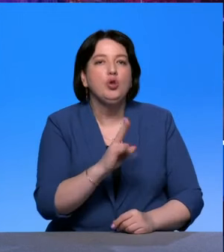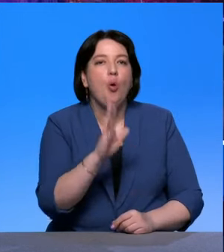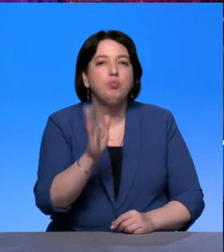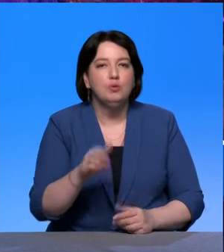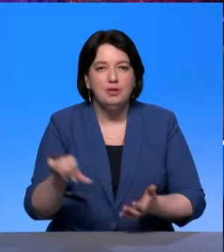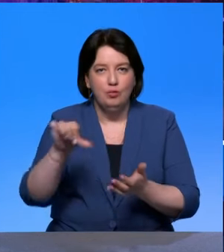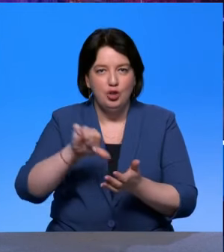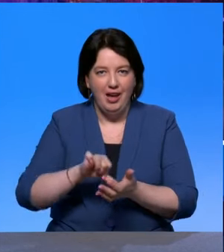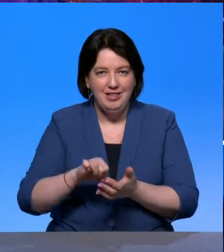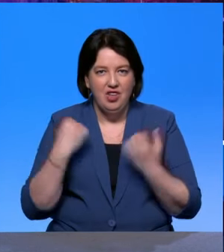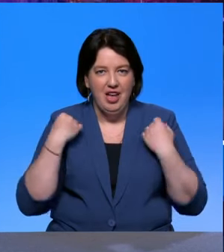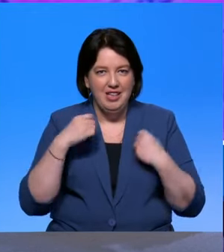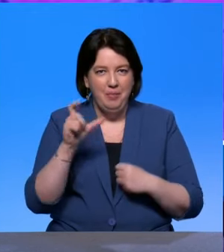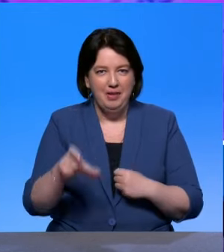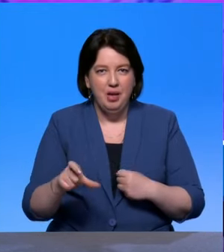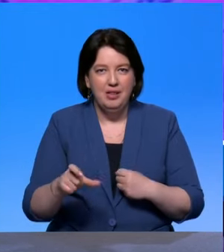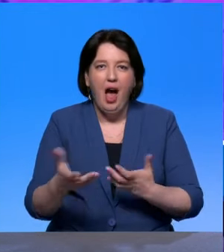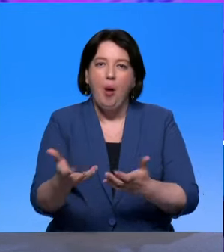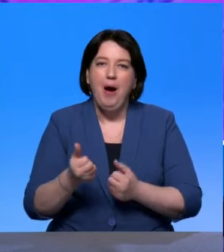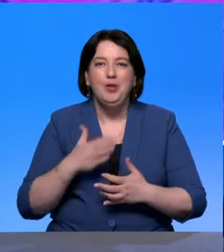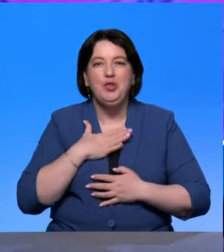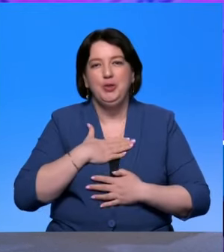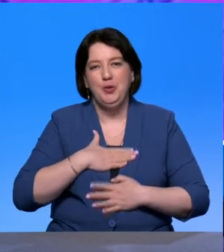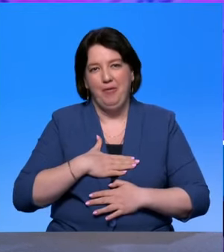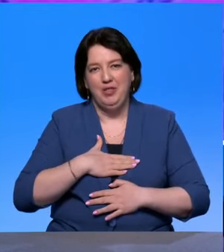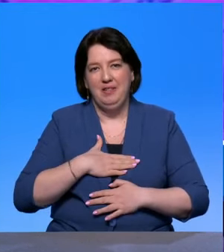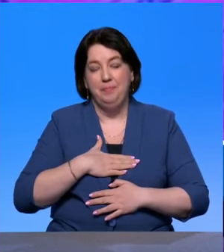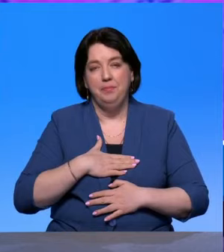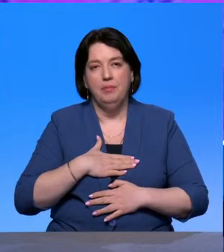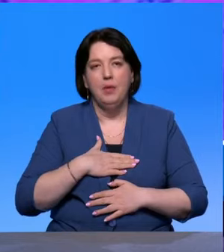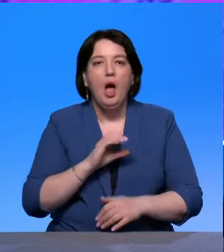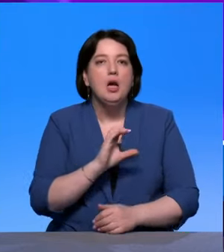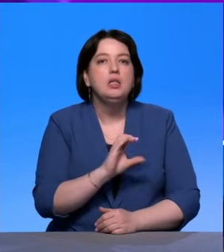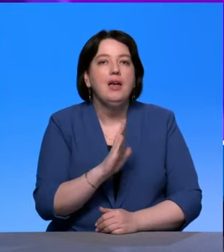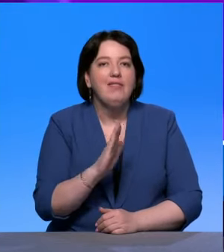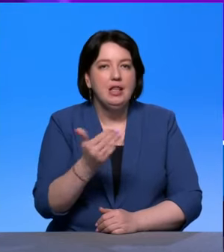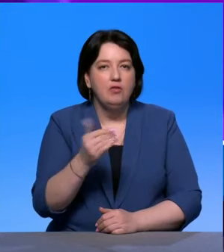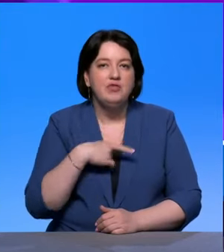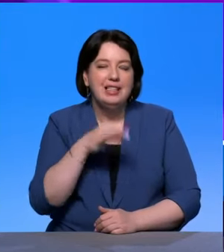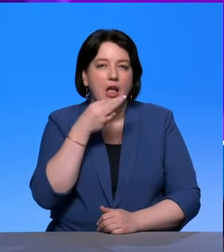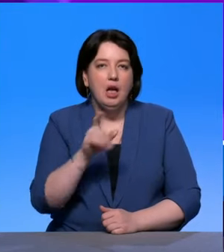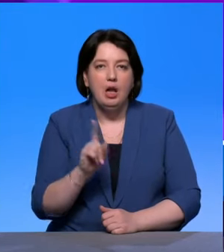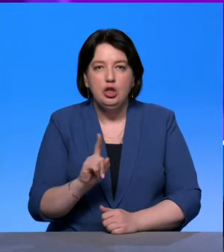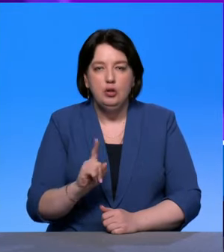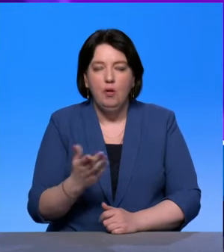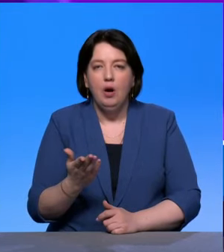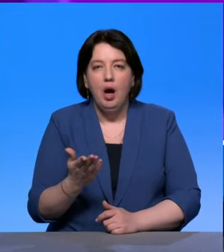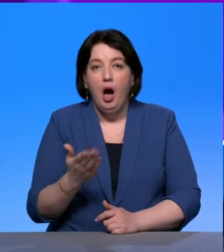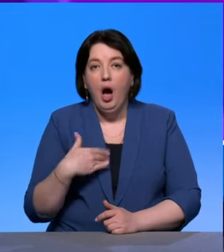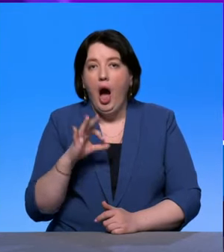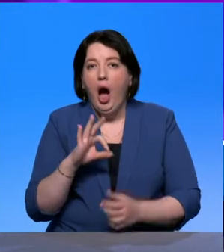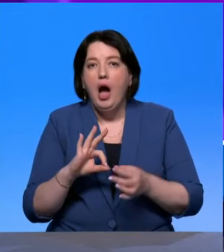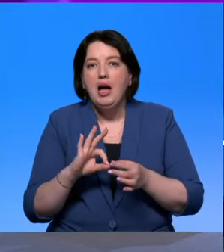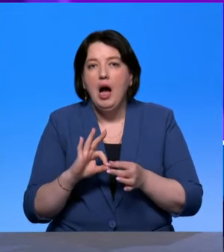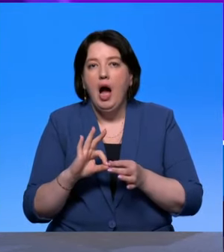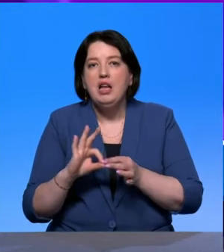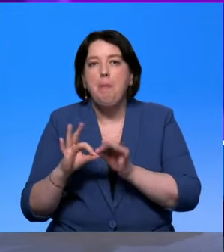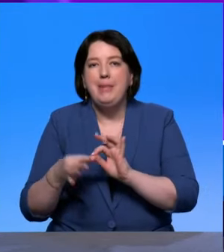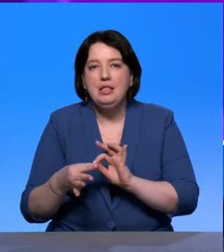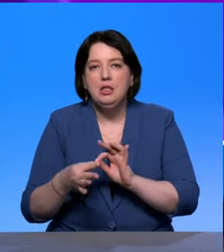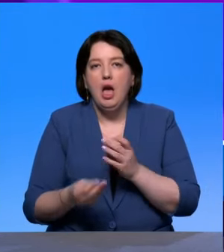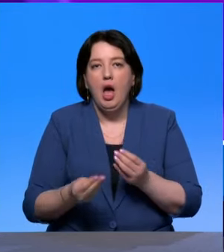ну, я думаю, получит большое удовольствие. А Сергей Викторович, ну вот вы сказали о том, что Олимпийские игры как-то